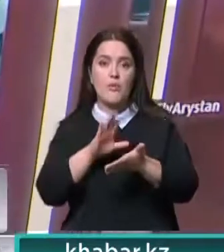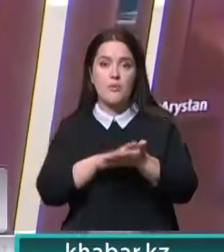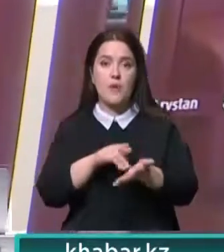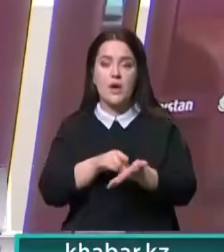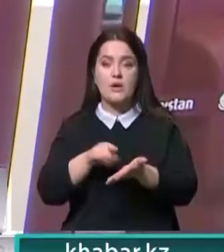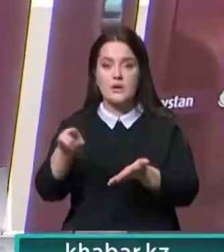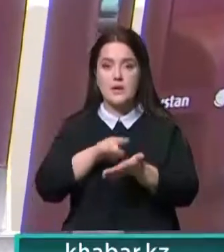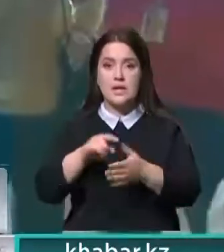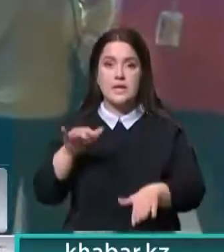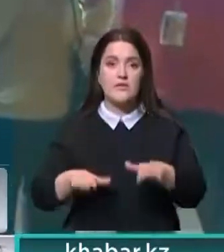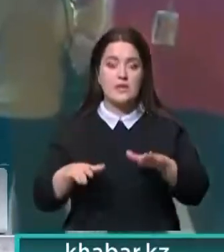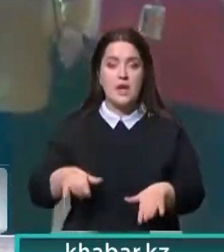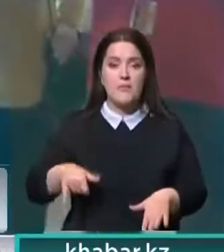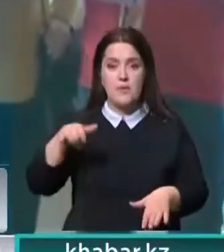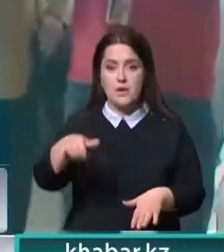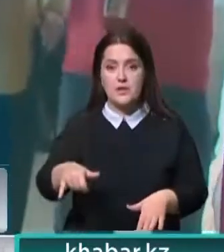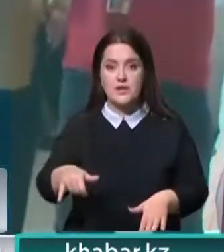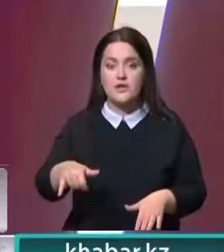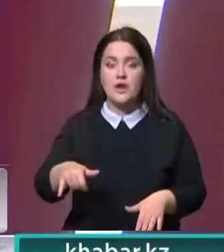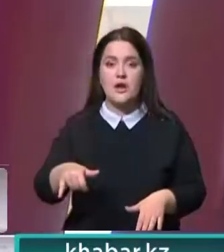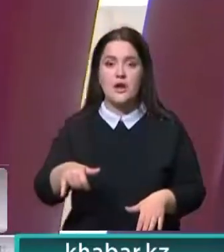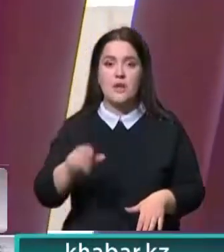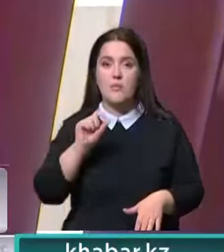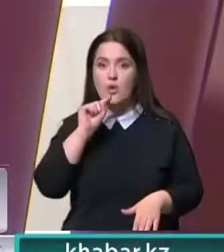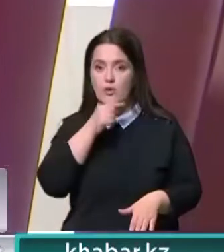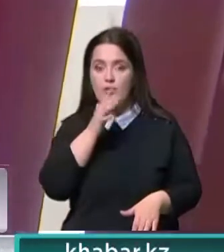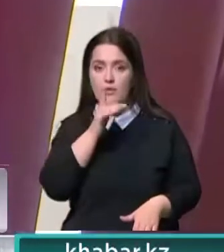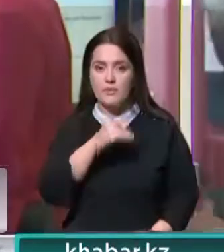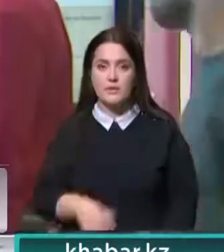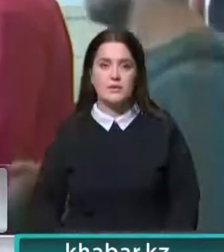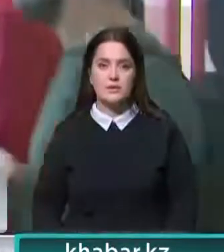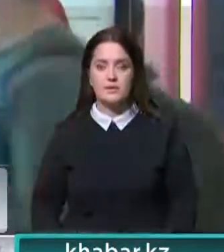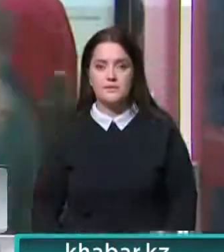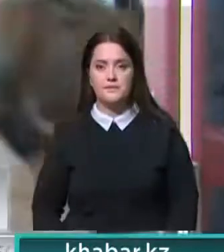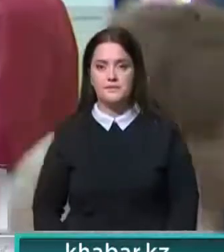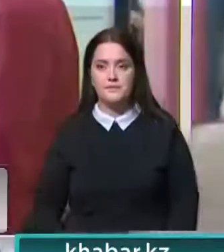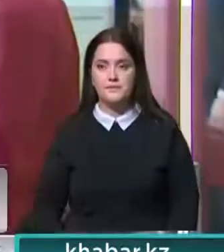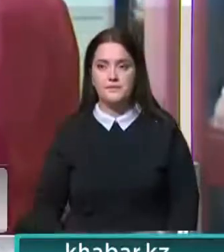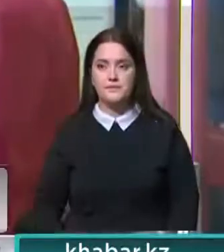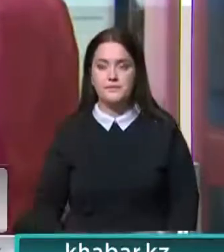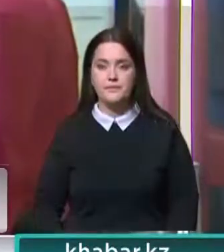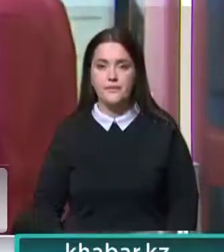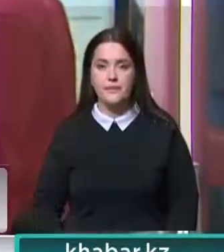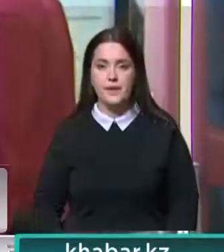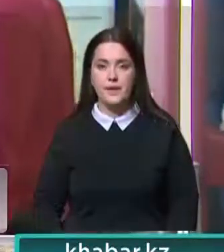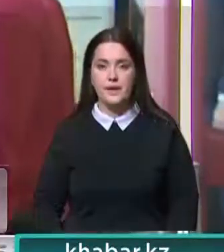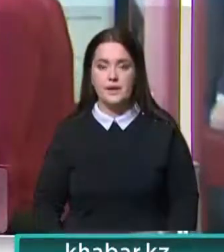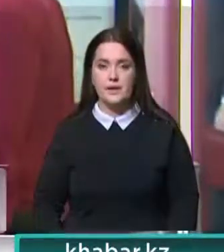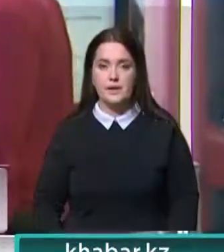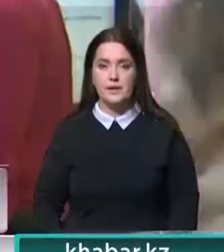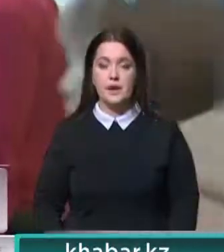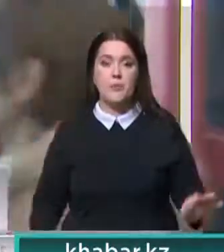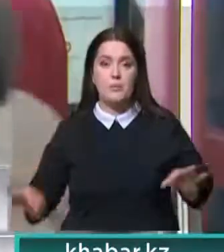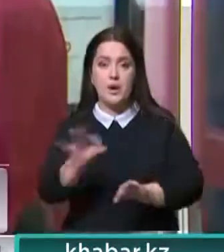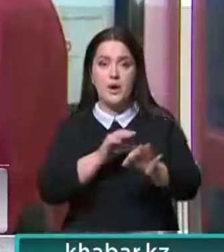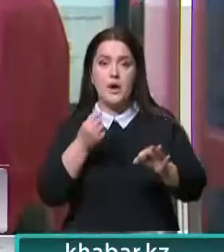и взвесить багаж. Сервис позволяет пассажирам экономить свое время. «Айжан» is a very innovative product. Проект